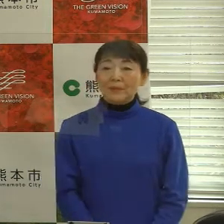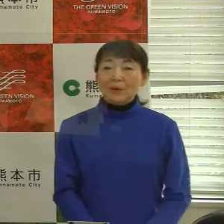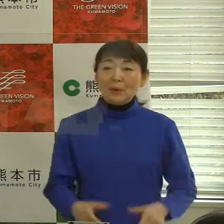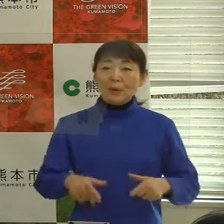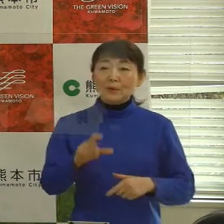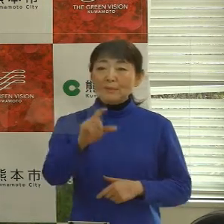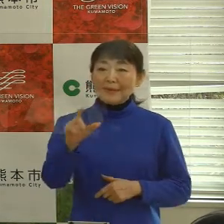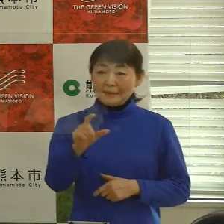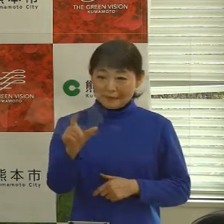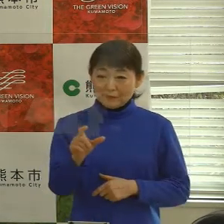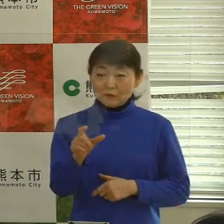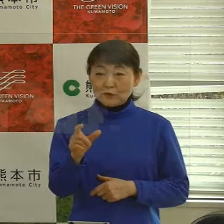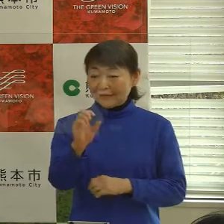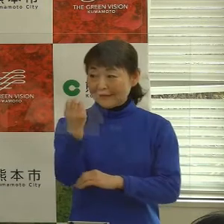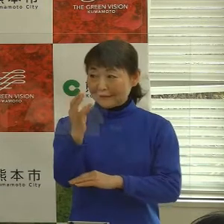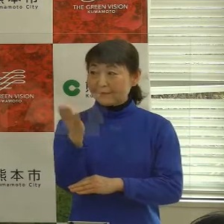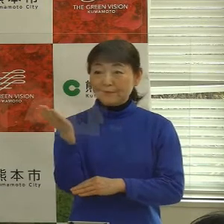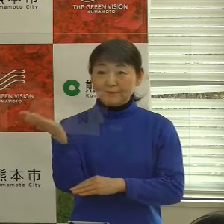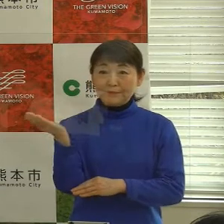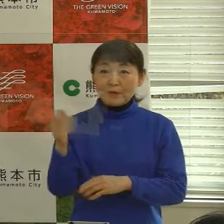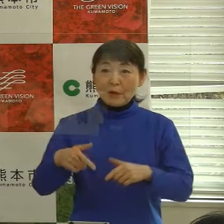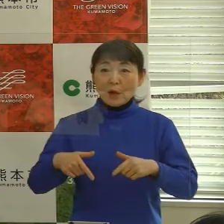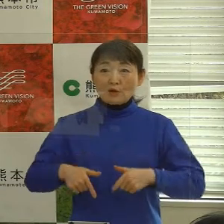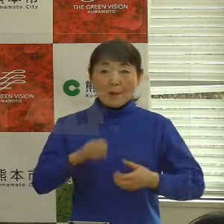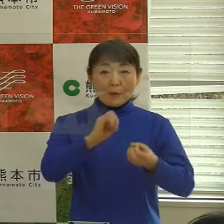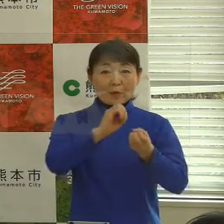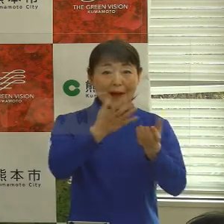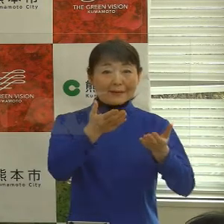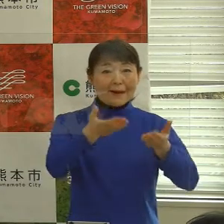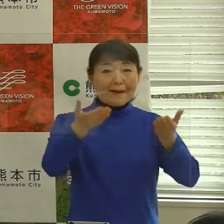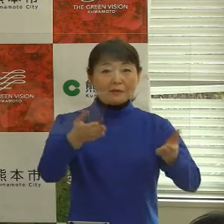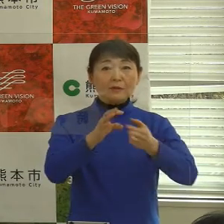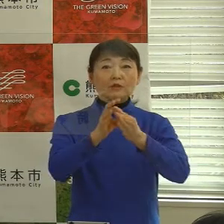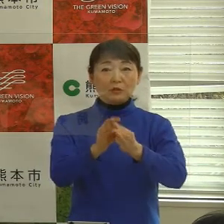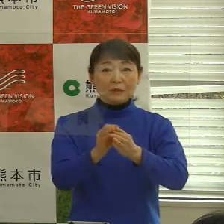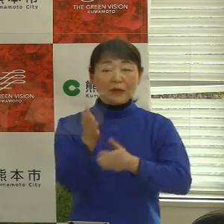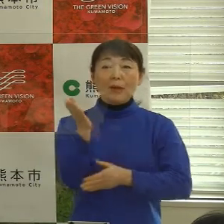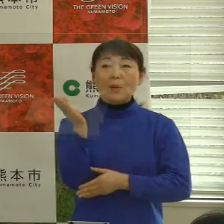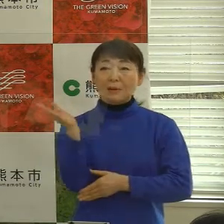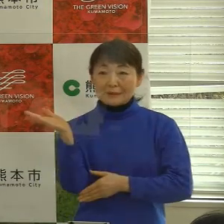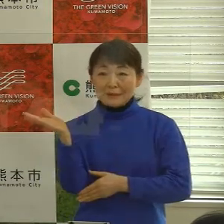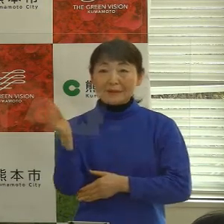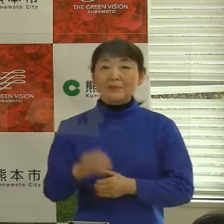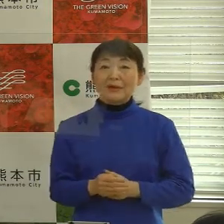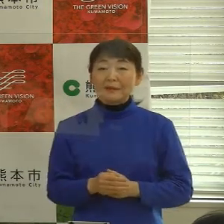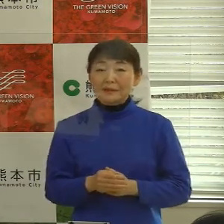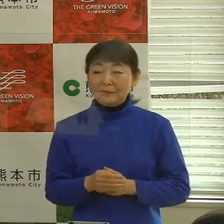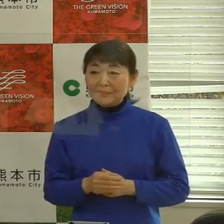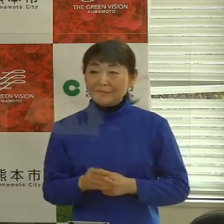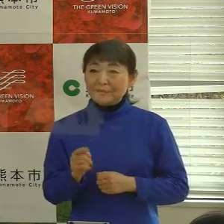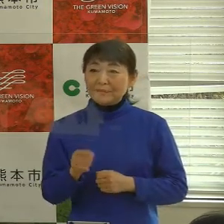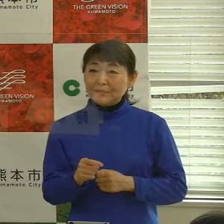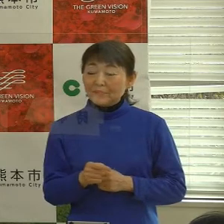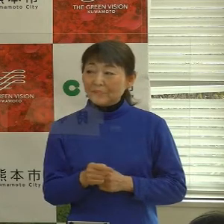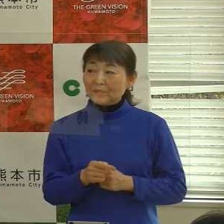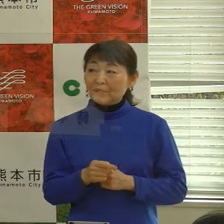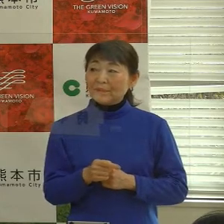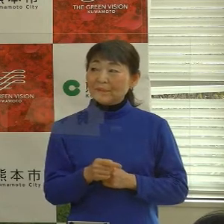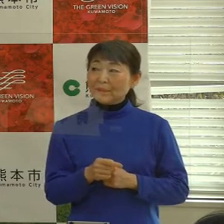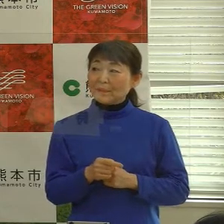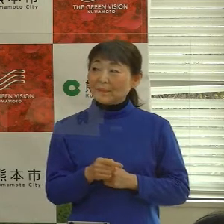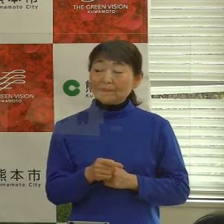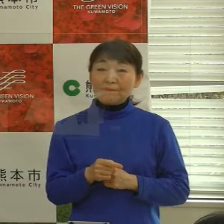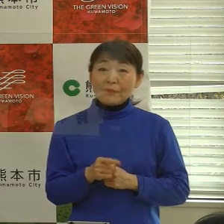熊西新聞の久保田ですけれども、熊本花博についてお伺いしたいんですけれども、65日間の期間中